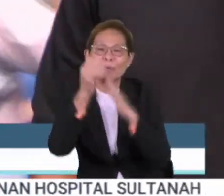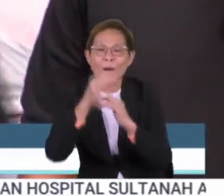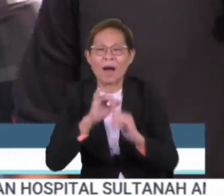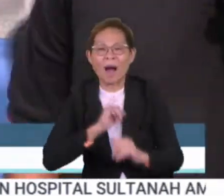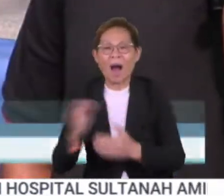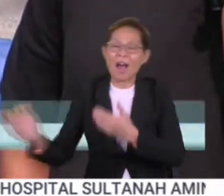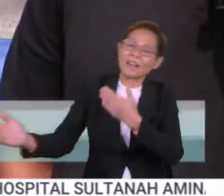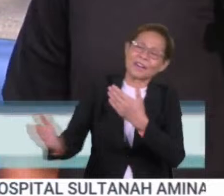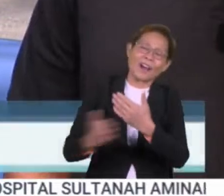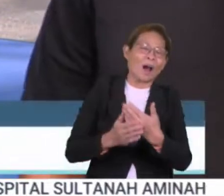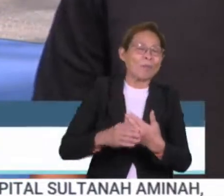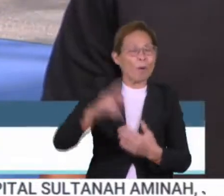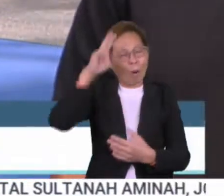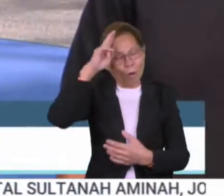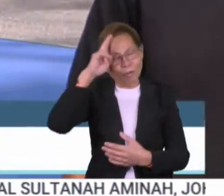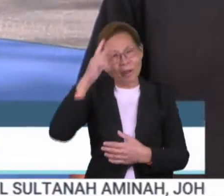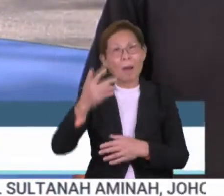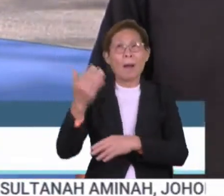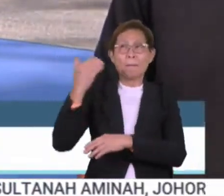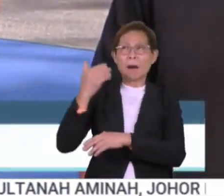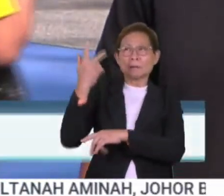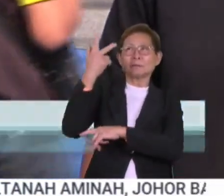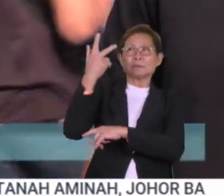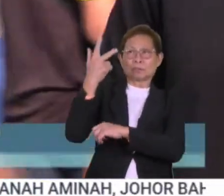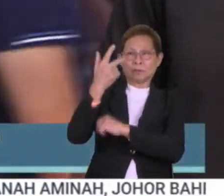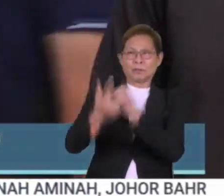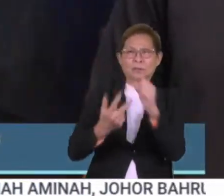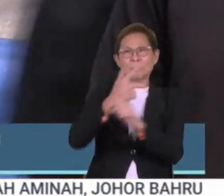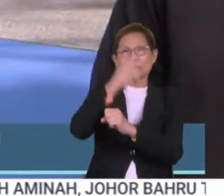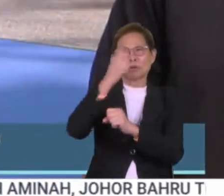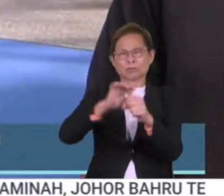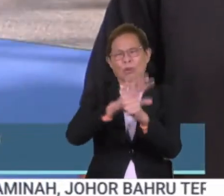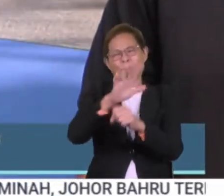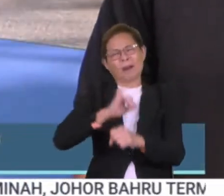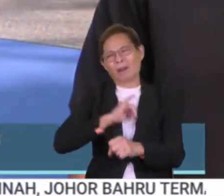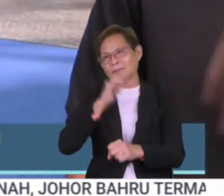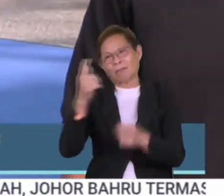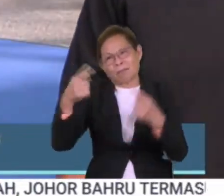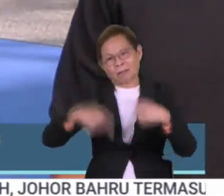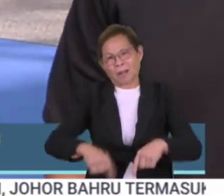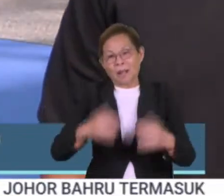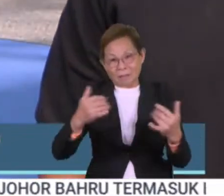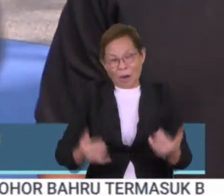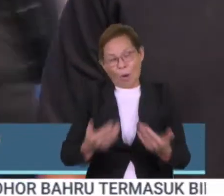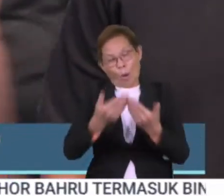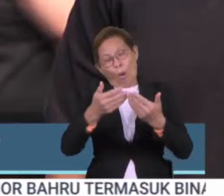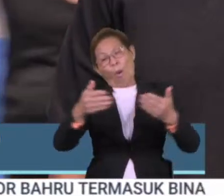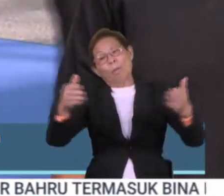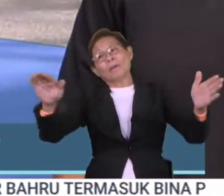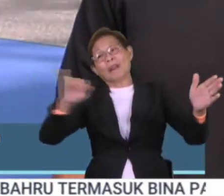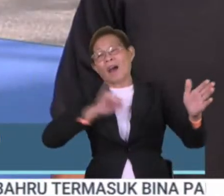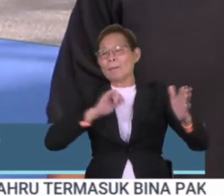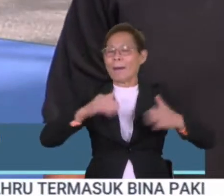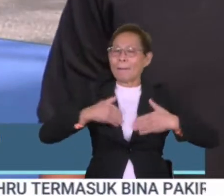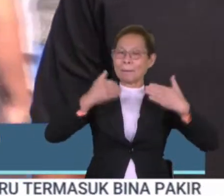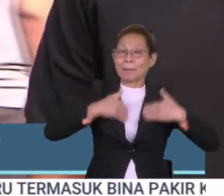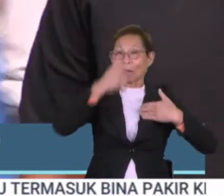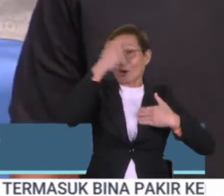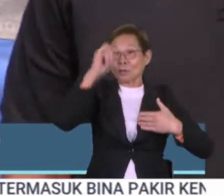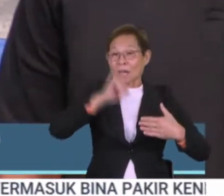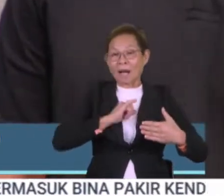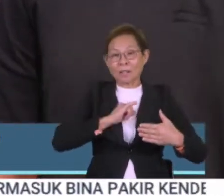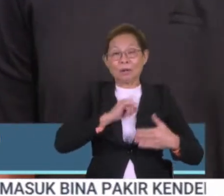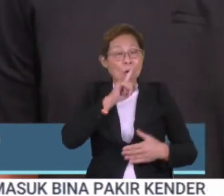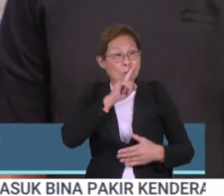been coming every other time, only the past 2 years because of the COVID. I didn't come, and then now they've opened up. I'm very happy because I know they